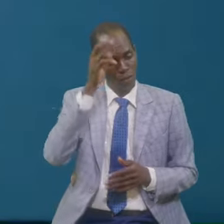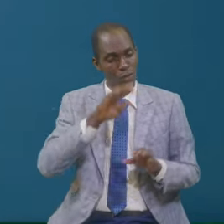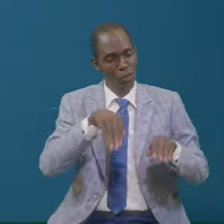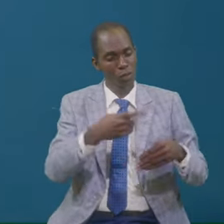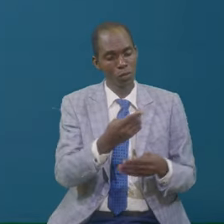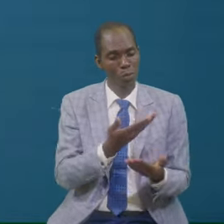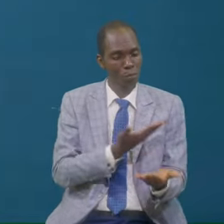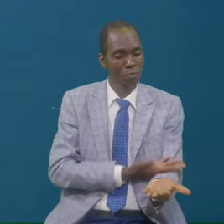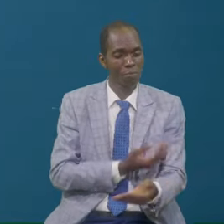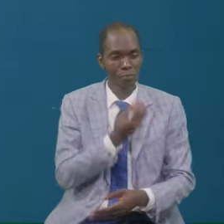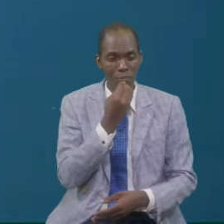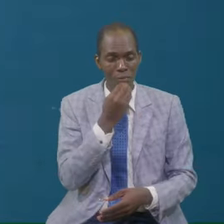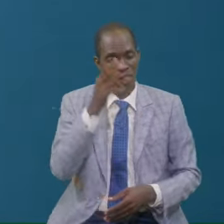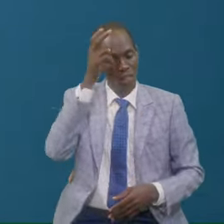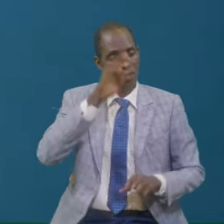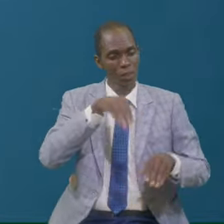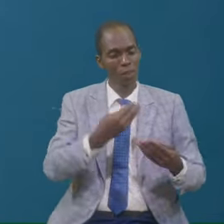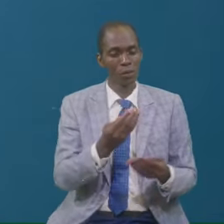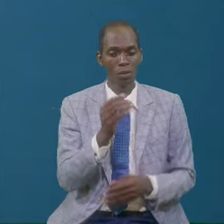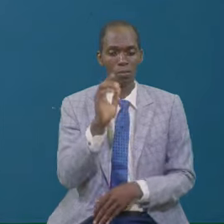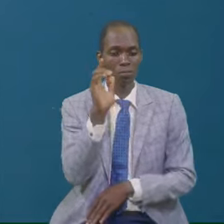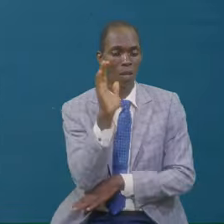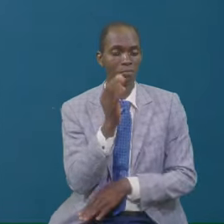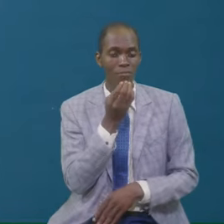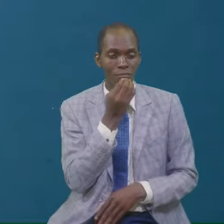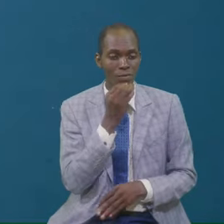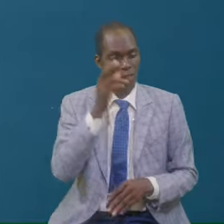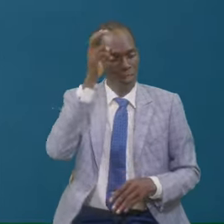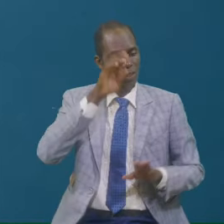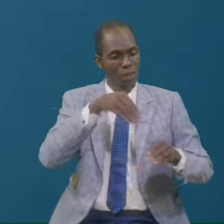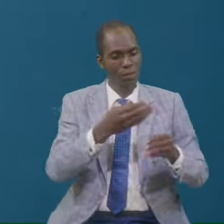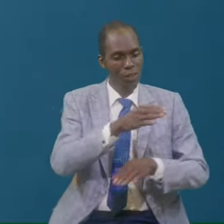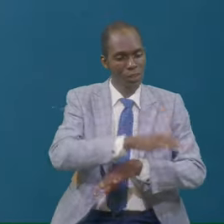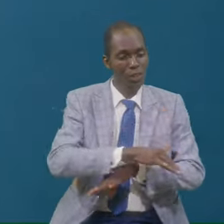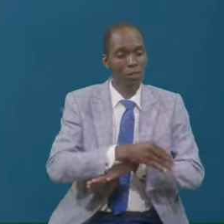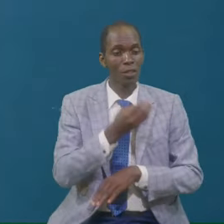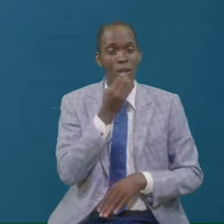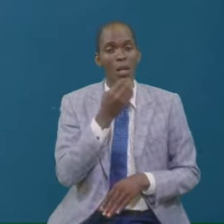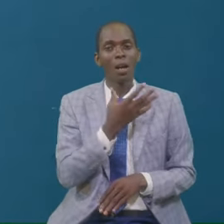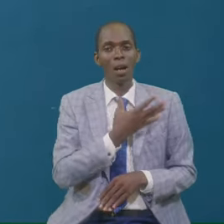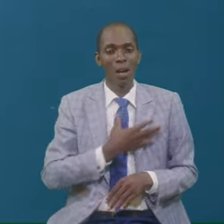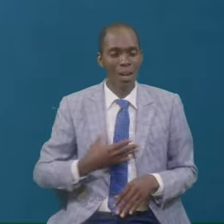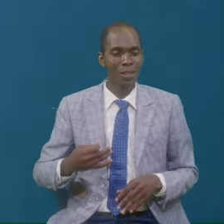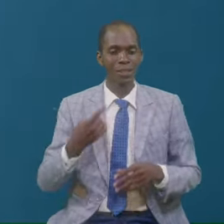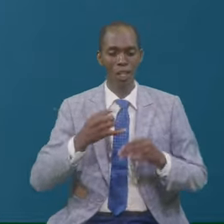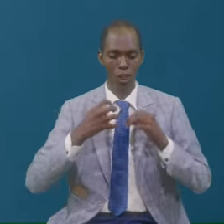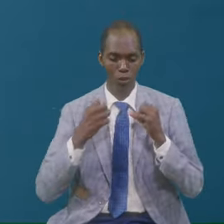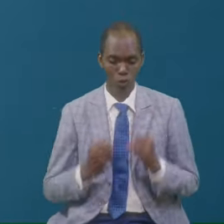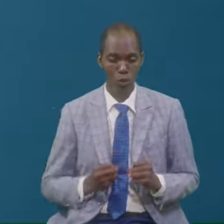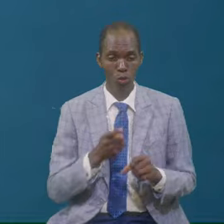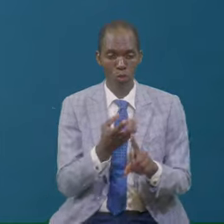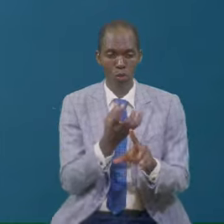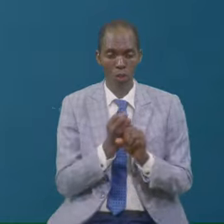you lunch. మీకు మధ్యాహ్న భోజనం ఇస్తాడు. He gives you dinner. రాత్రి భోజనం ఇస్తాడు. And the stride get from there. నేరుగా